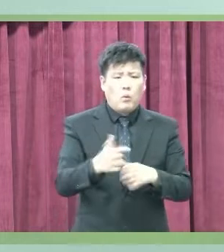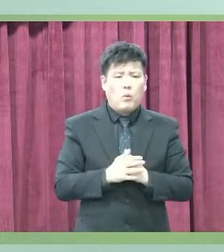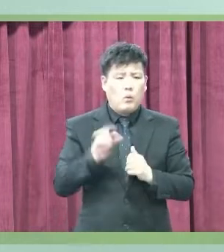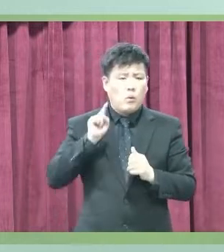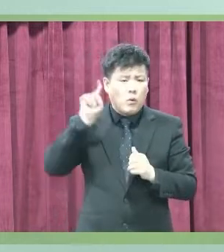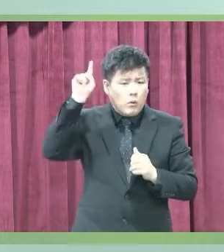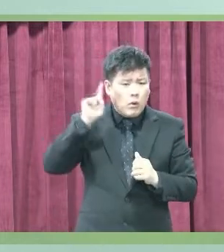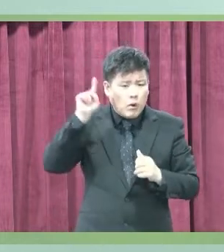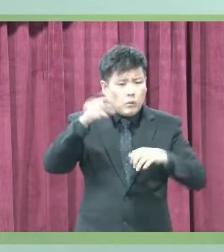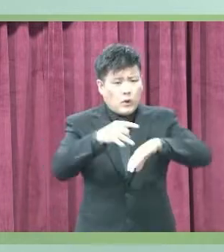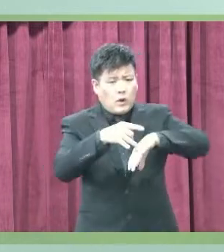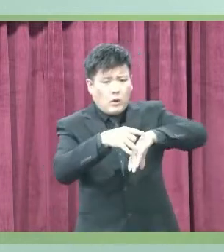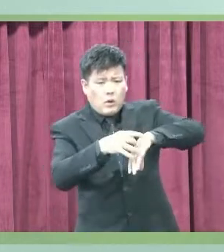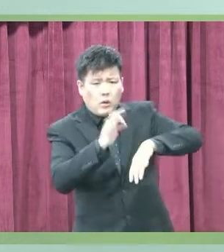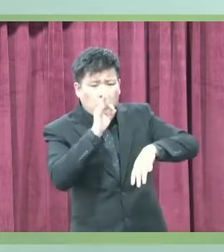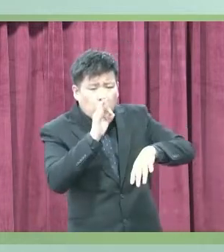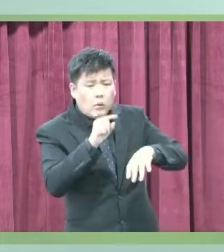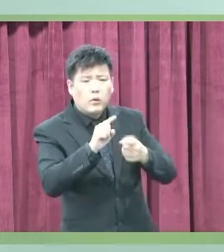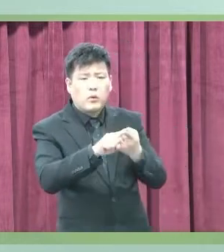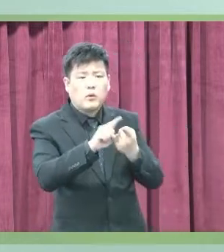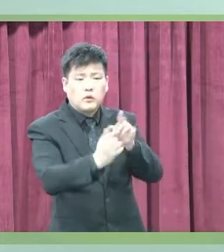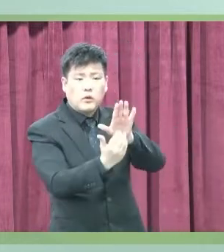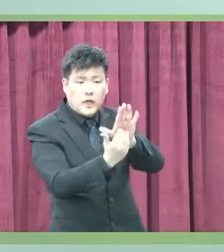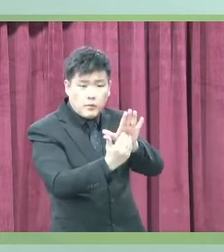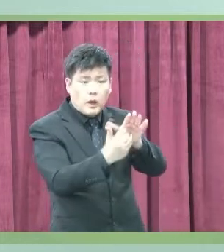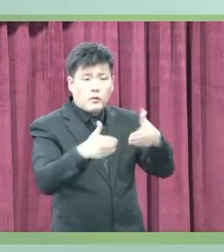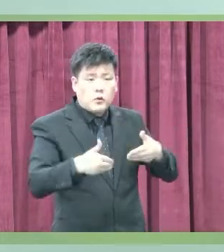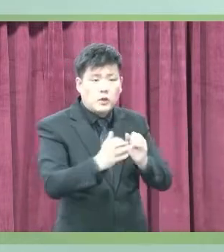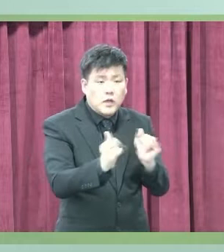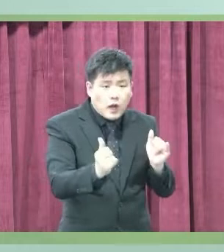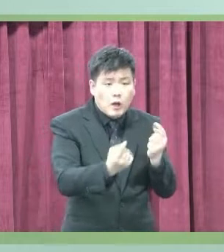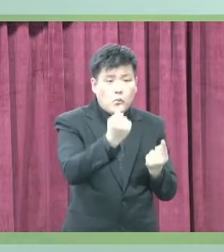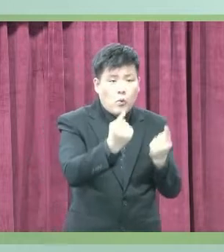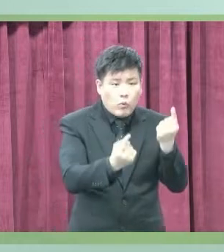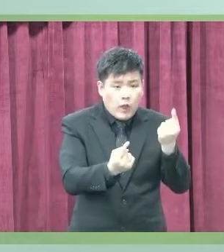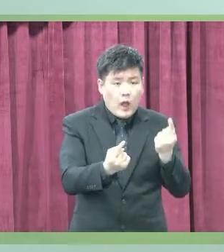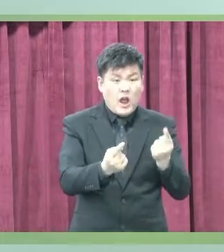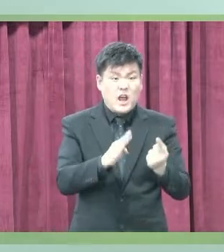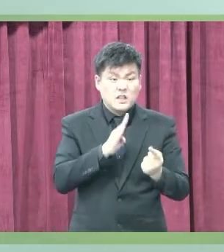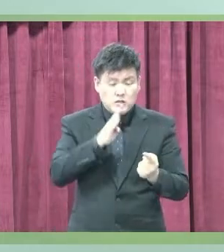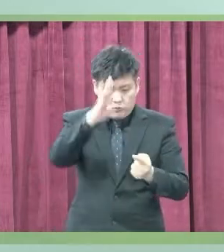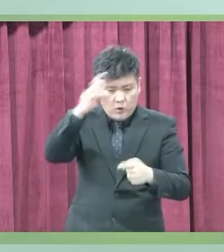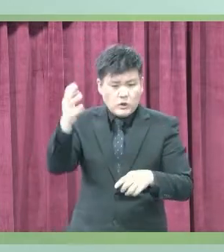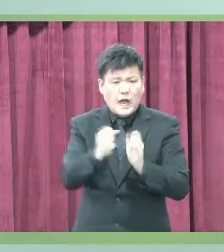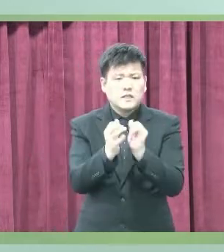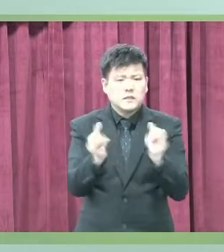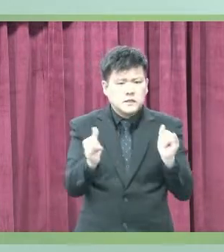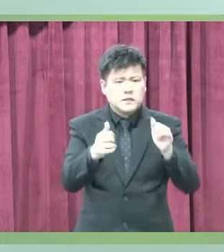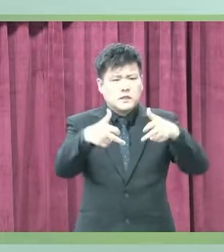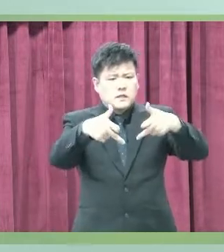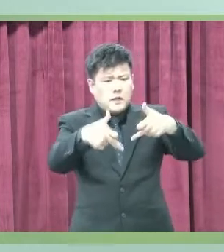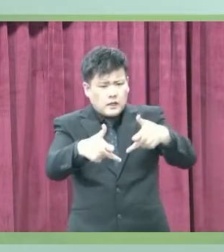골다공증은 아무래도 예방 조치가 필요한 사람보다는 질환을 실제 갖고 있는 장애인이 더 많아서 이렇게 나타난 것으로